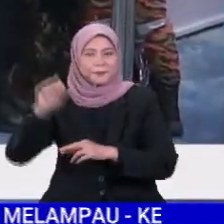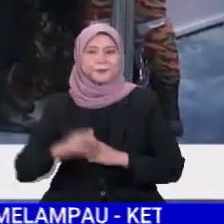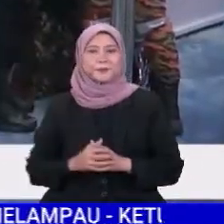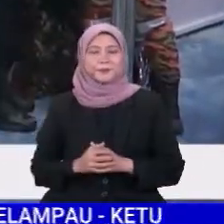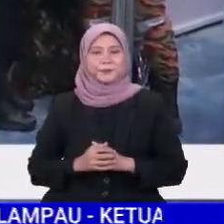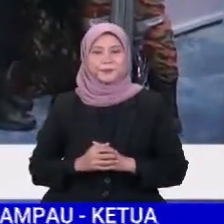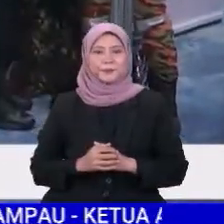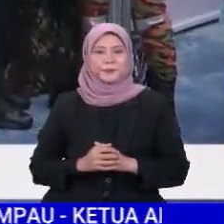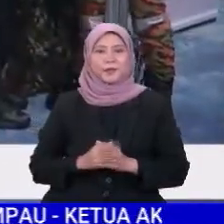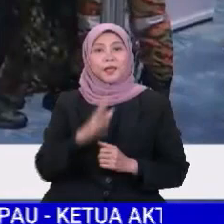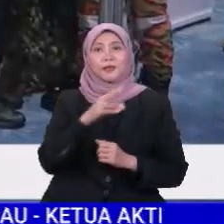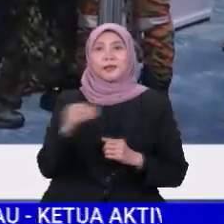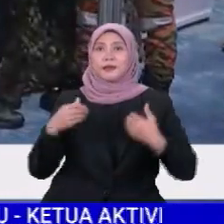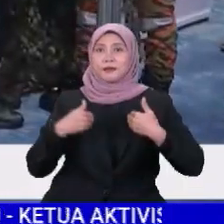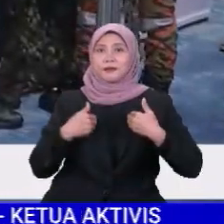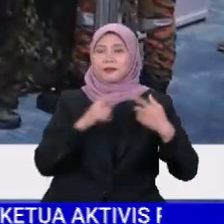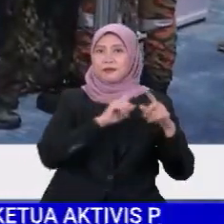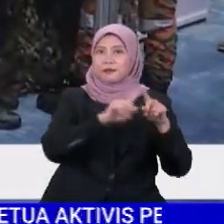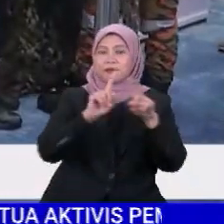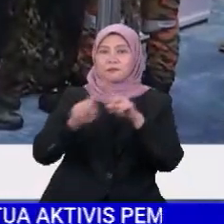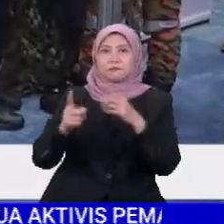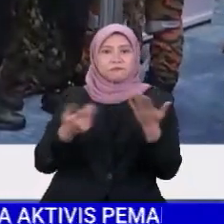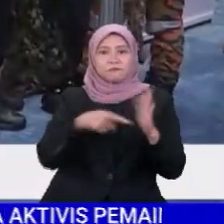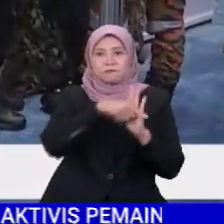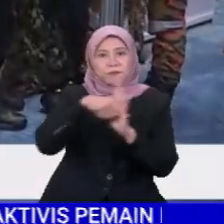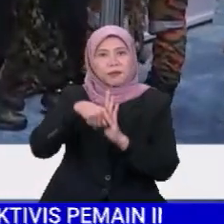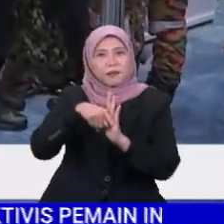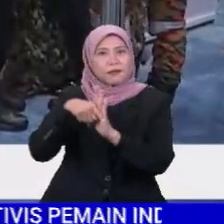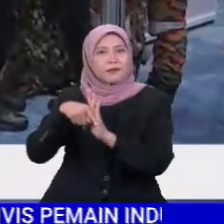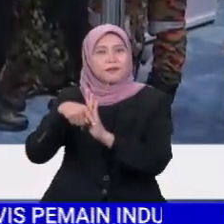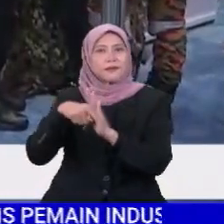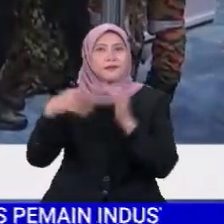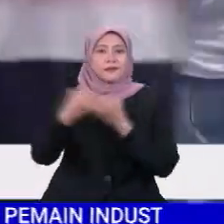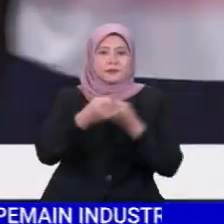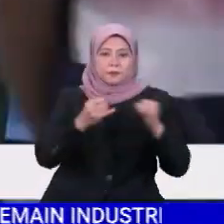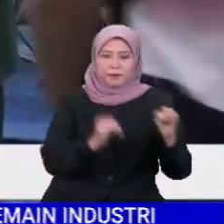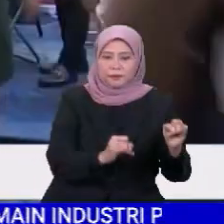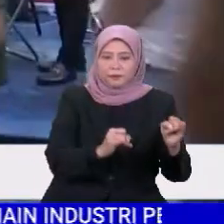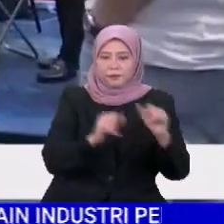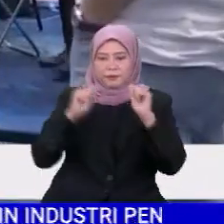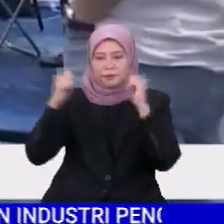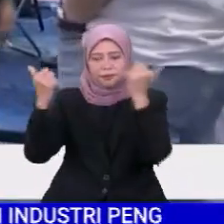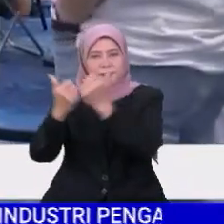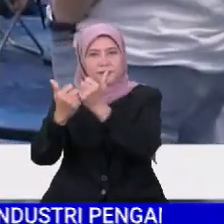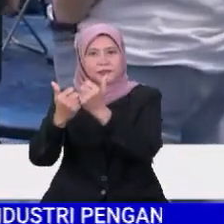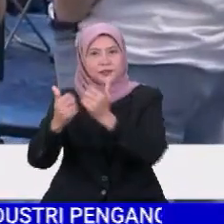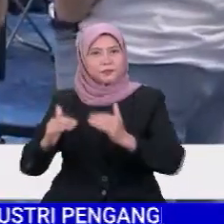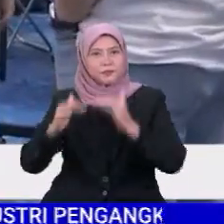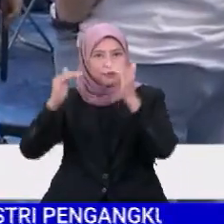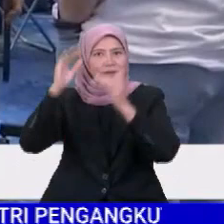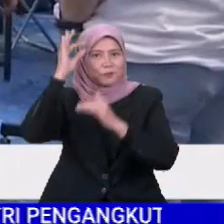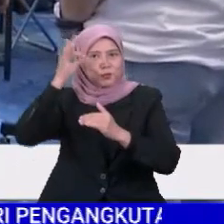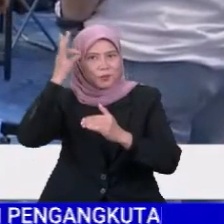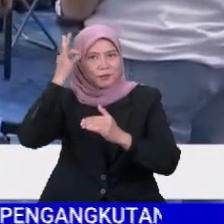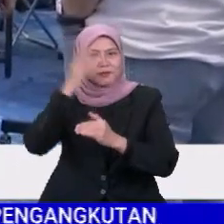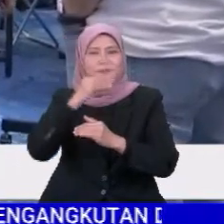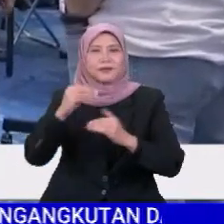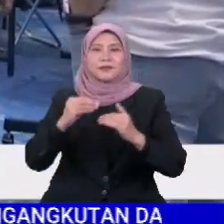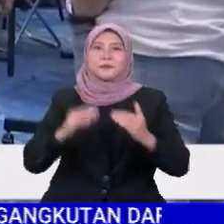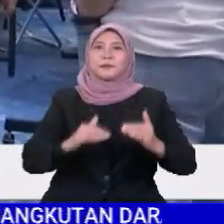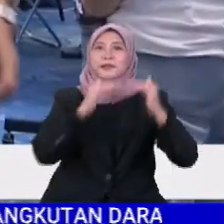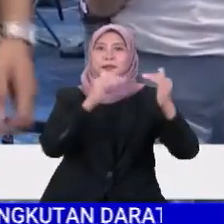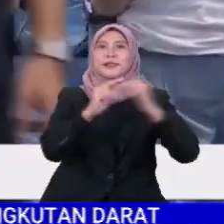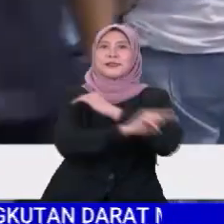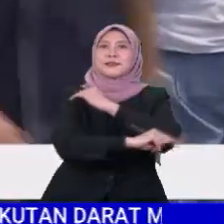juga pelbagai bentuk fasilitasi daripada jabatan agensi di peringkat persekutuan dan juga jabatan agensi di